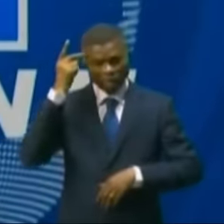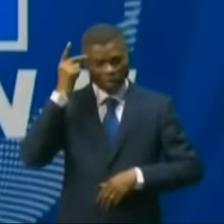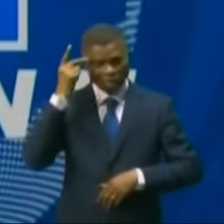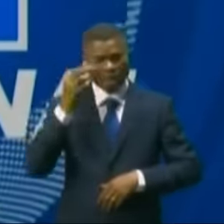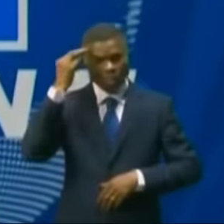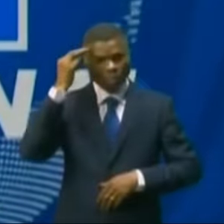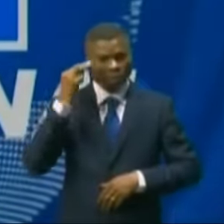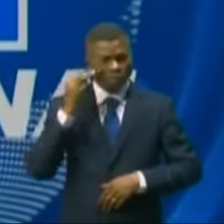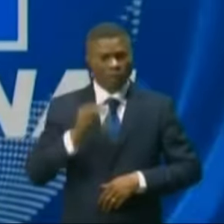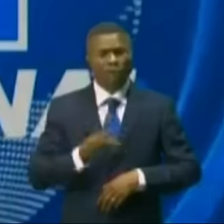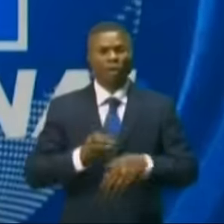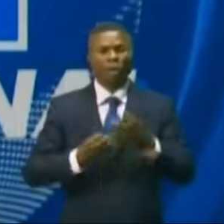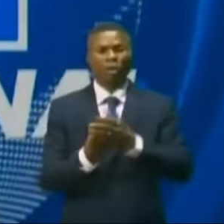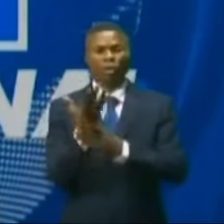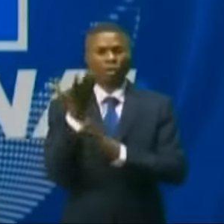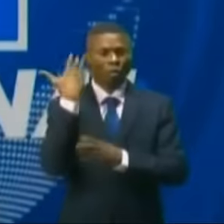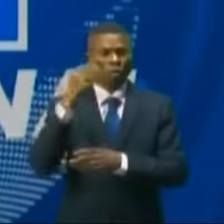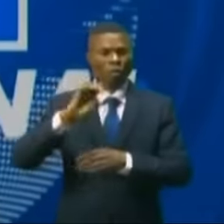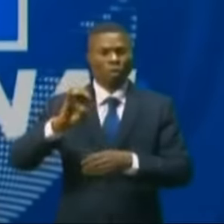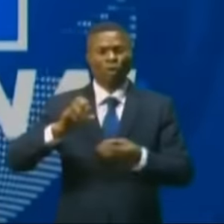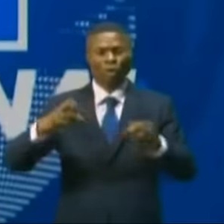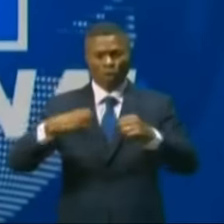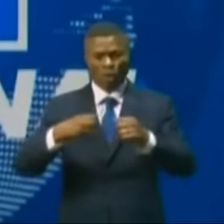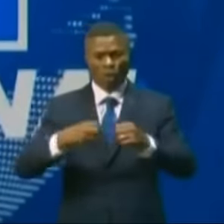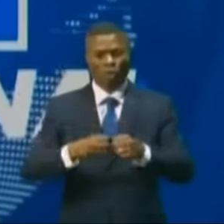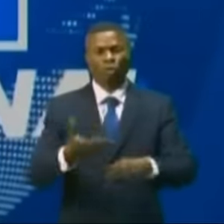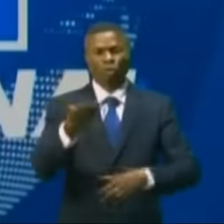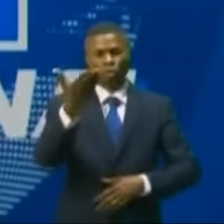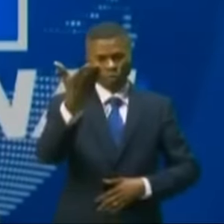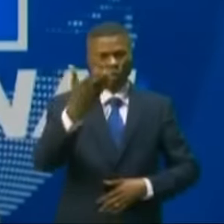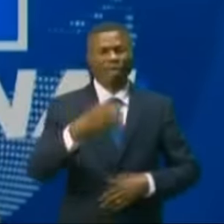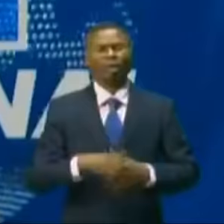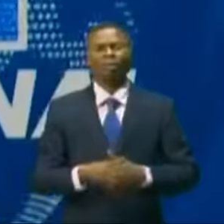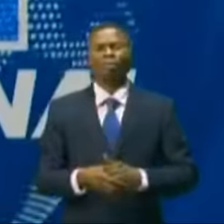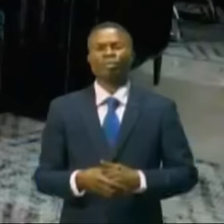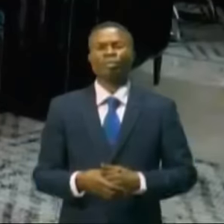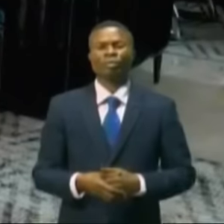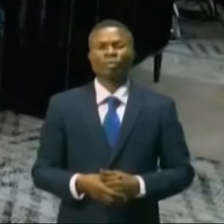ministre des Ressources hydrauliques et électricité Teddy Luamba. Yvette Makoutima.